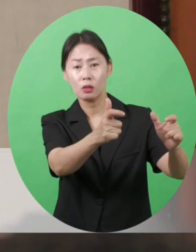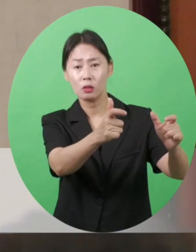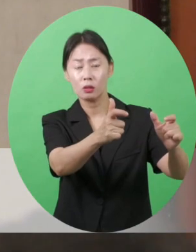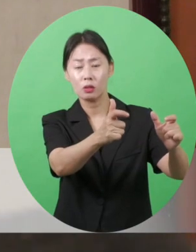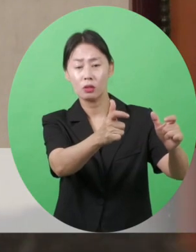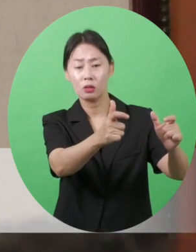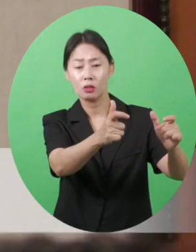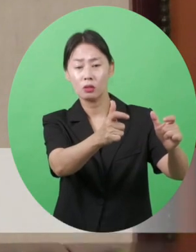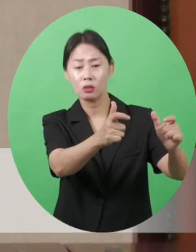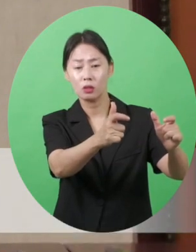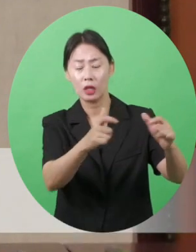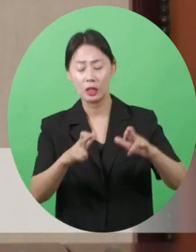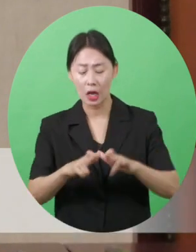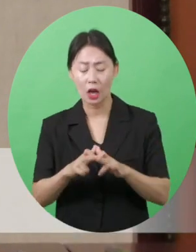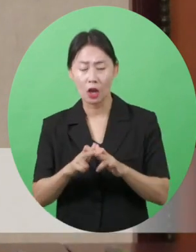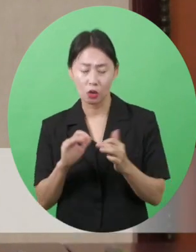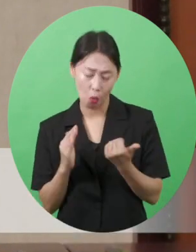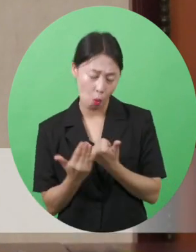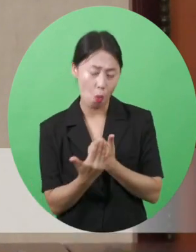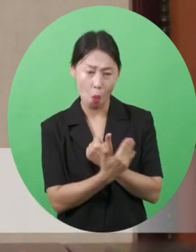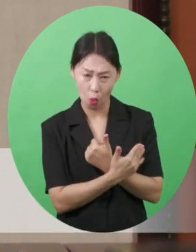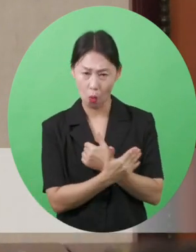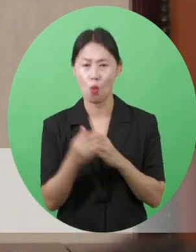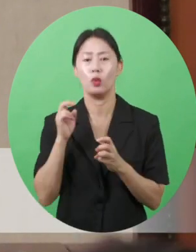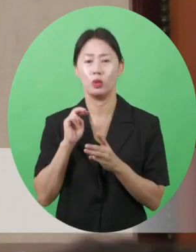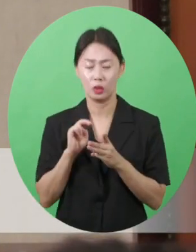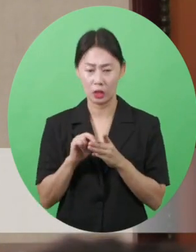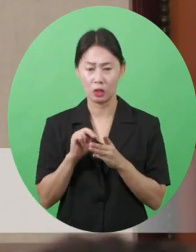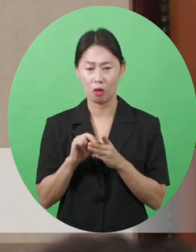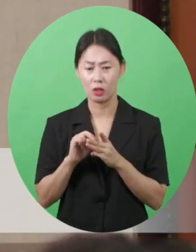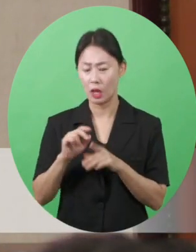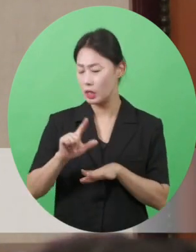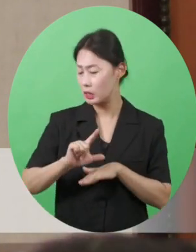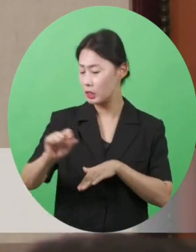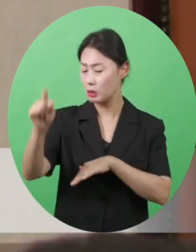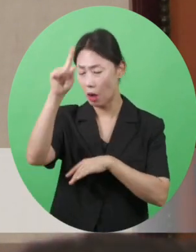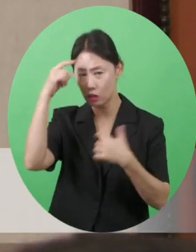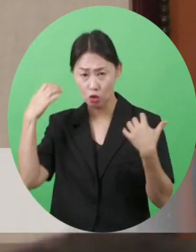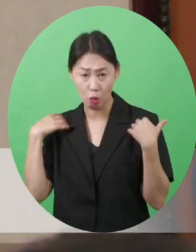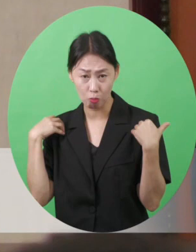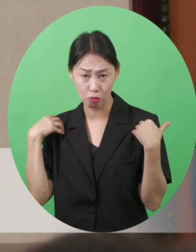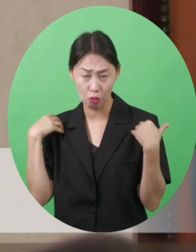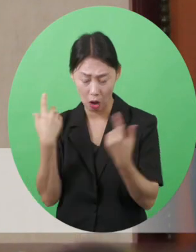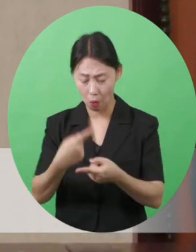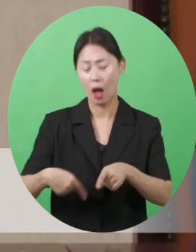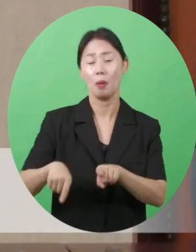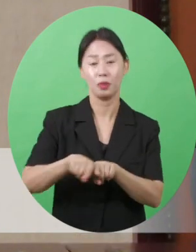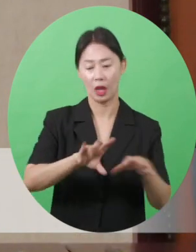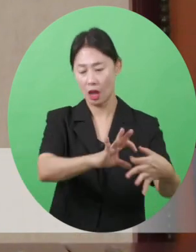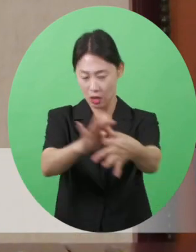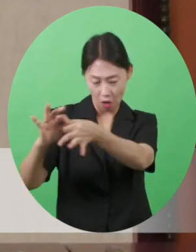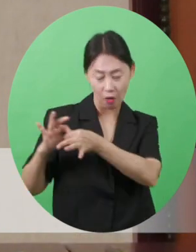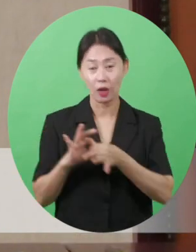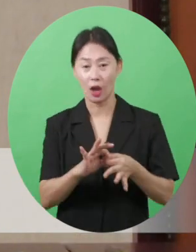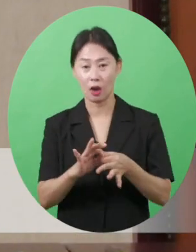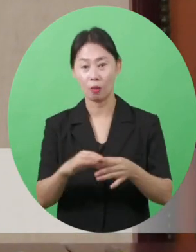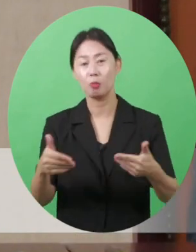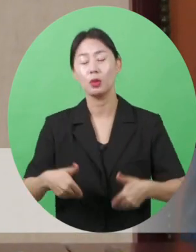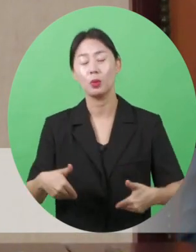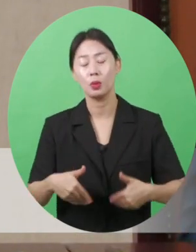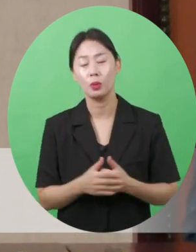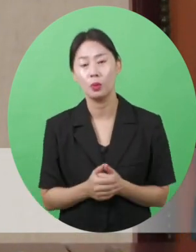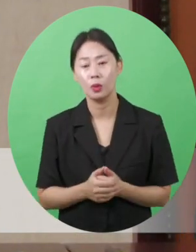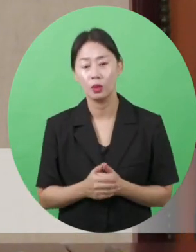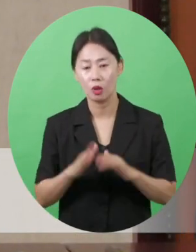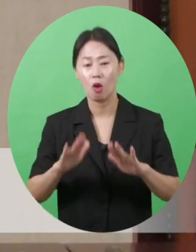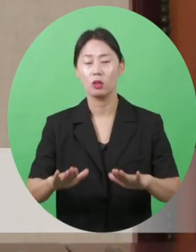우리 옹호기관을 비롯해서 우리 지방정부 많은 기관들이 함께 협력하는 구조가 필요하다. 그 핵심에 위치해야